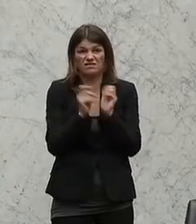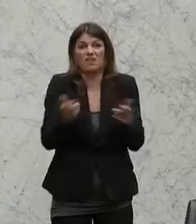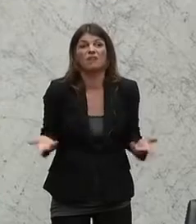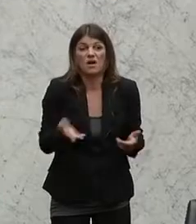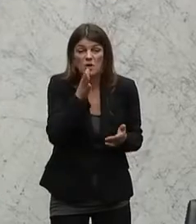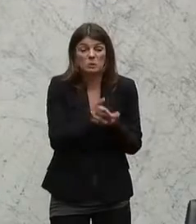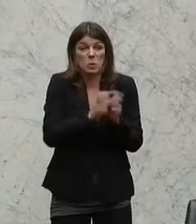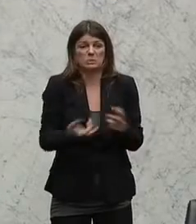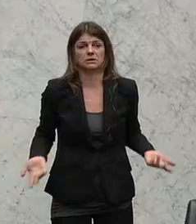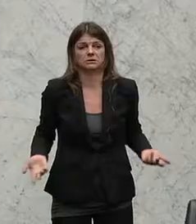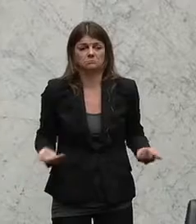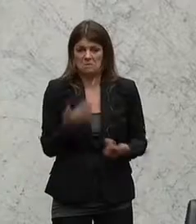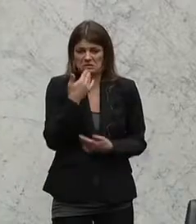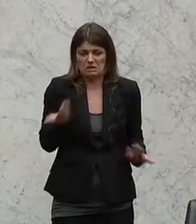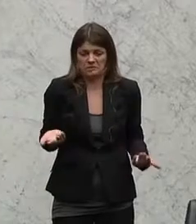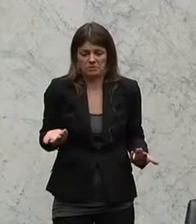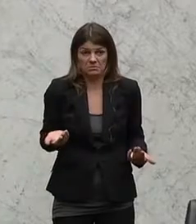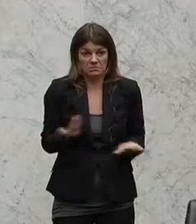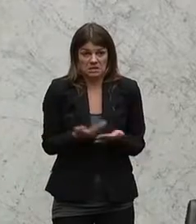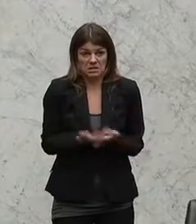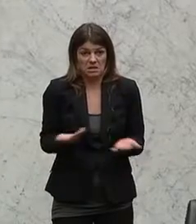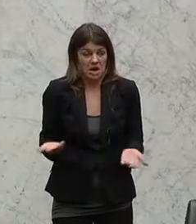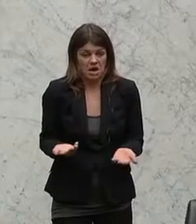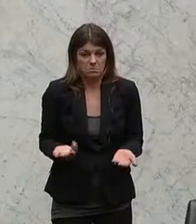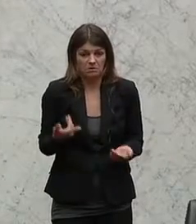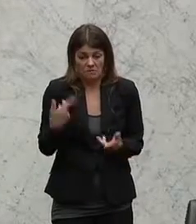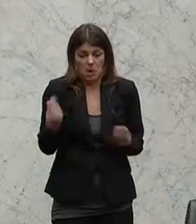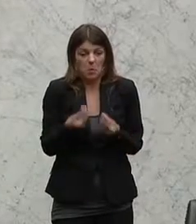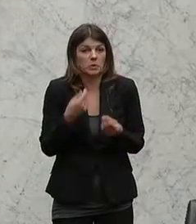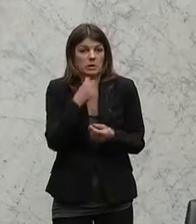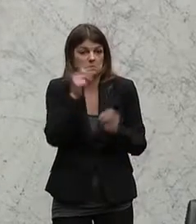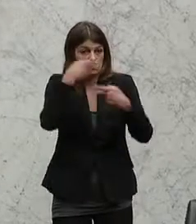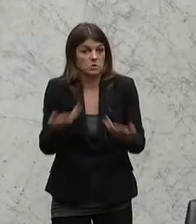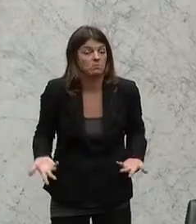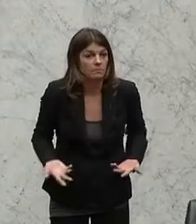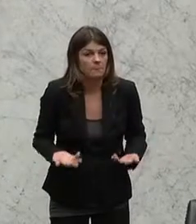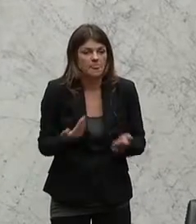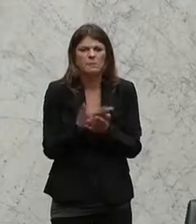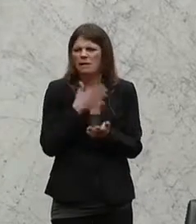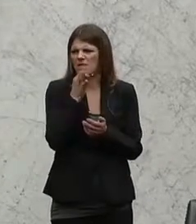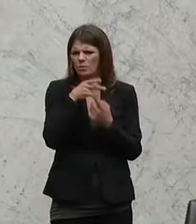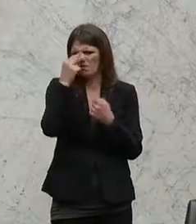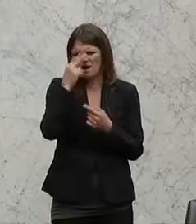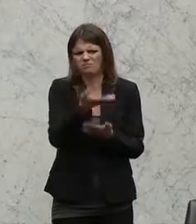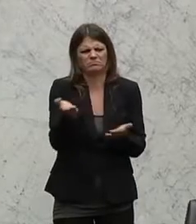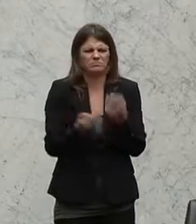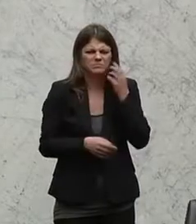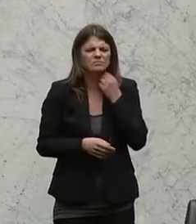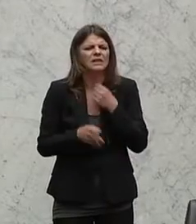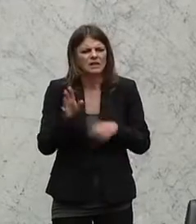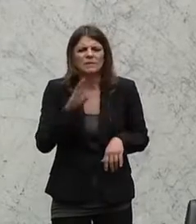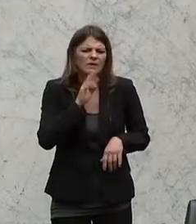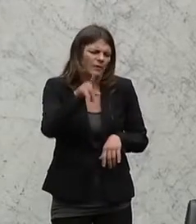wo es umgesetzt wird. Das war ganz einfach von dem her. Das war der Grund. Aber meine Damen und Herren, es ist zu